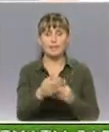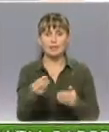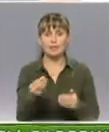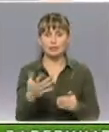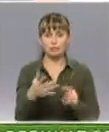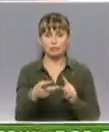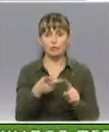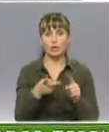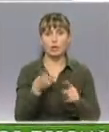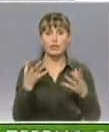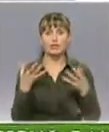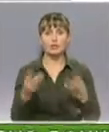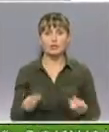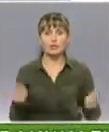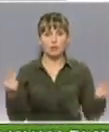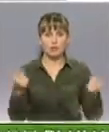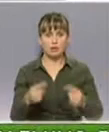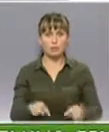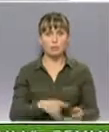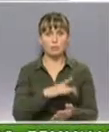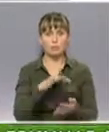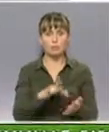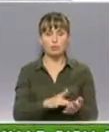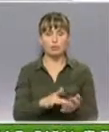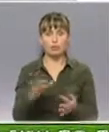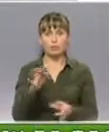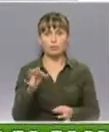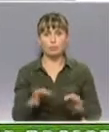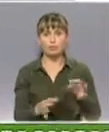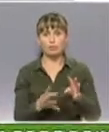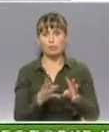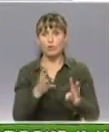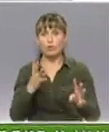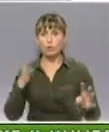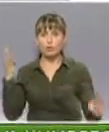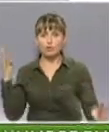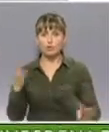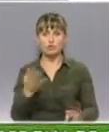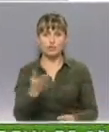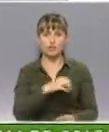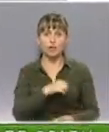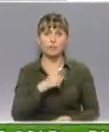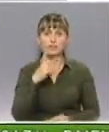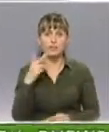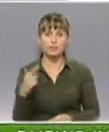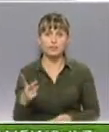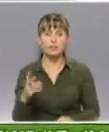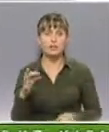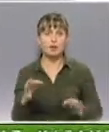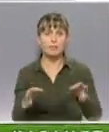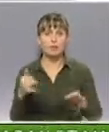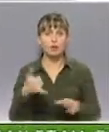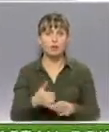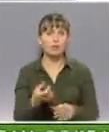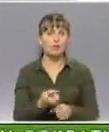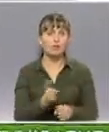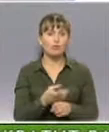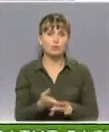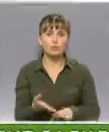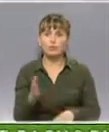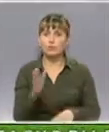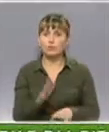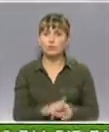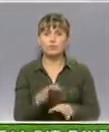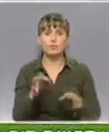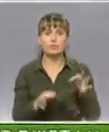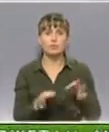уже... Кризис по городу насчет бензина, очереди везде, как вы заметили, на заправках. Сложно стало в последнее время с